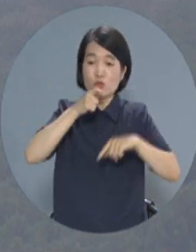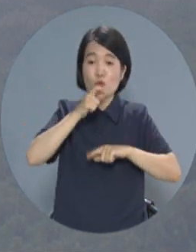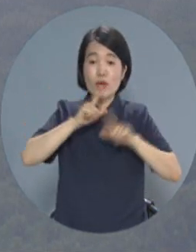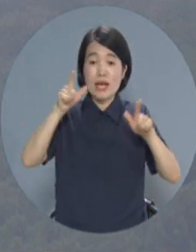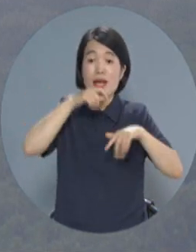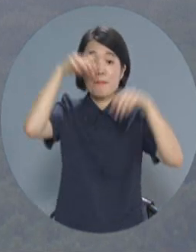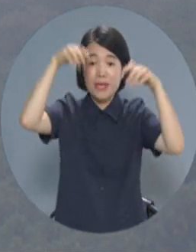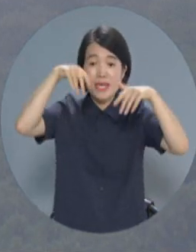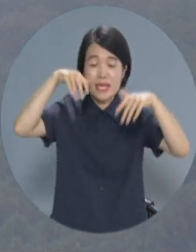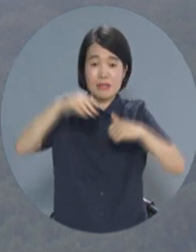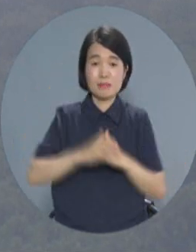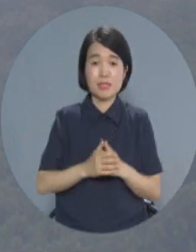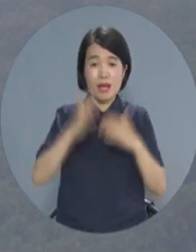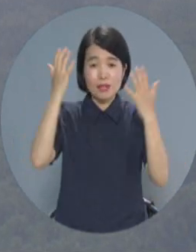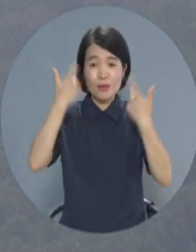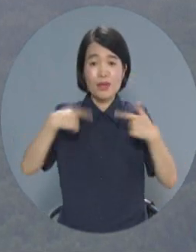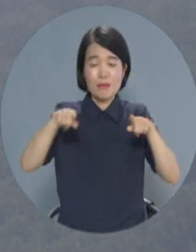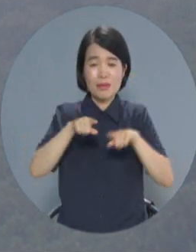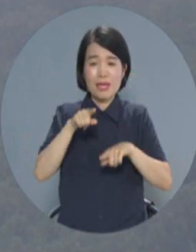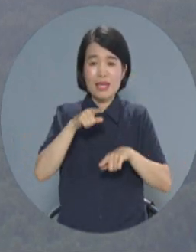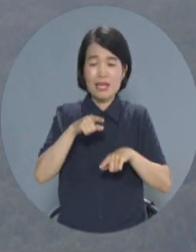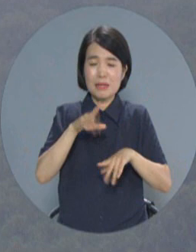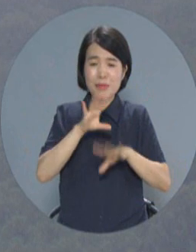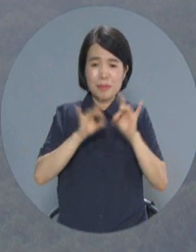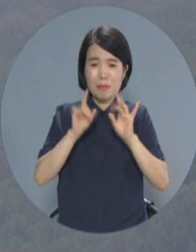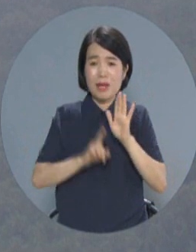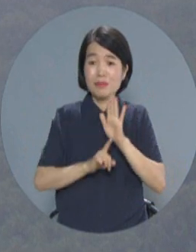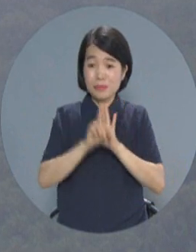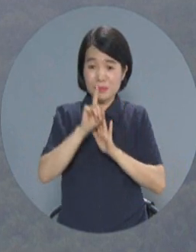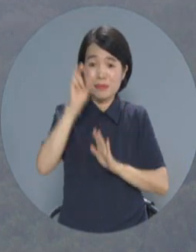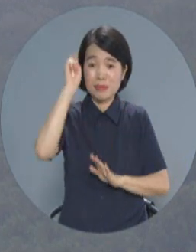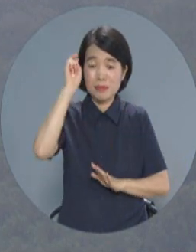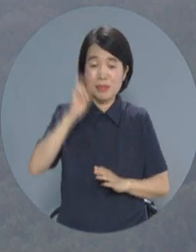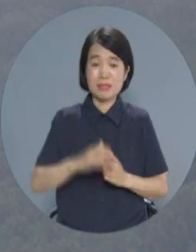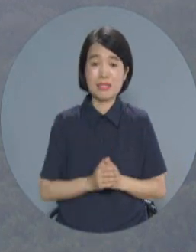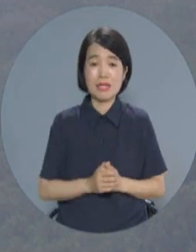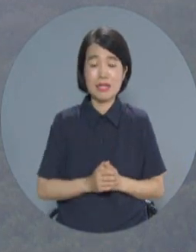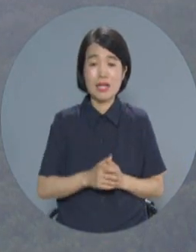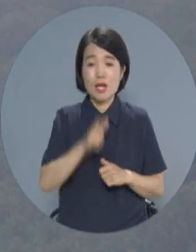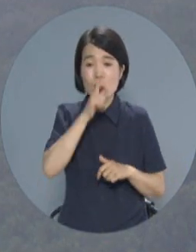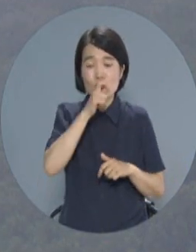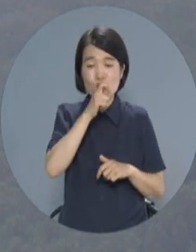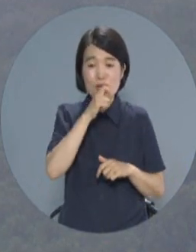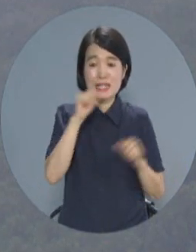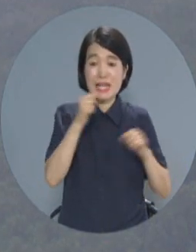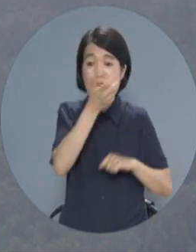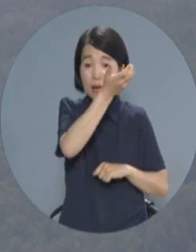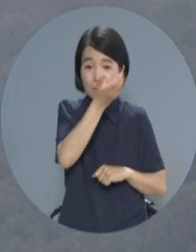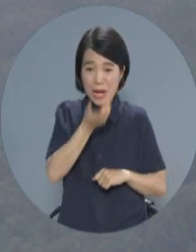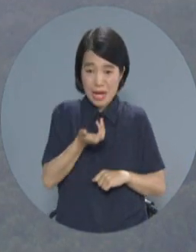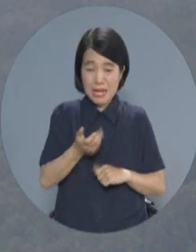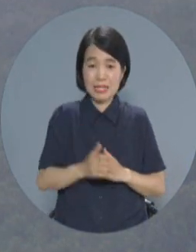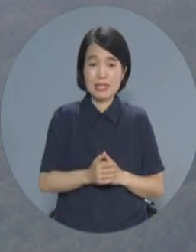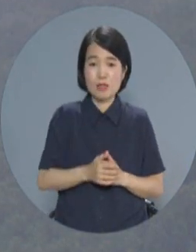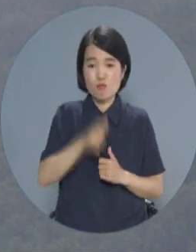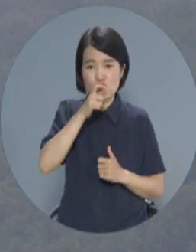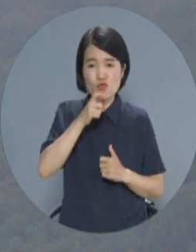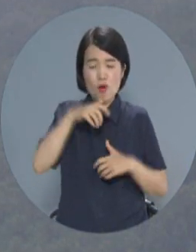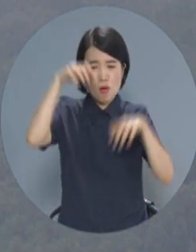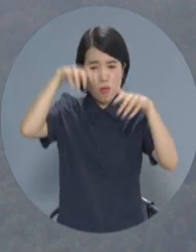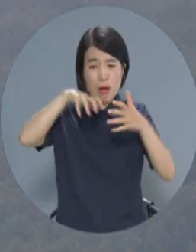비가 오겠습니다. 무더위와 함께 습도가 높은 날씨 예상됩니다. 북쪽 기압골이 내려옴에 따라 강수량도